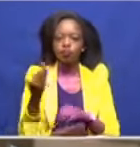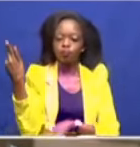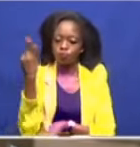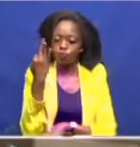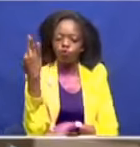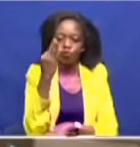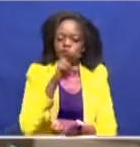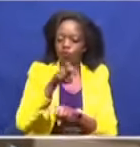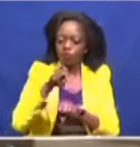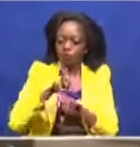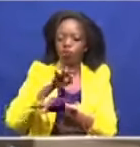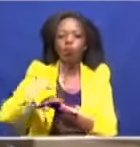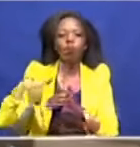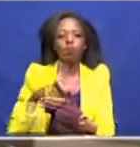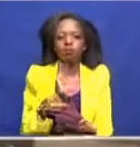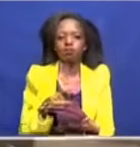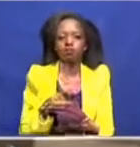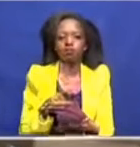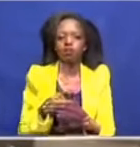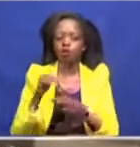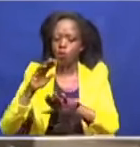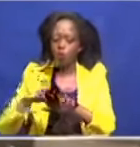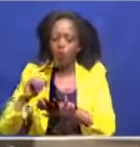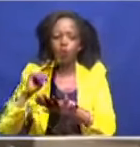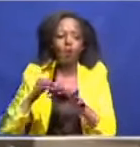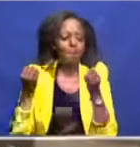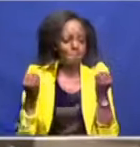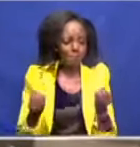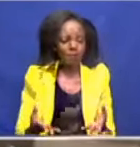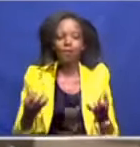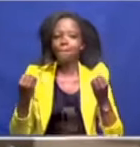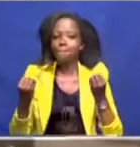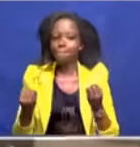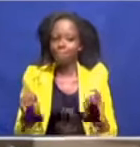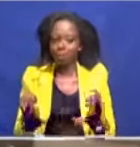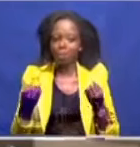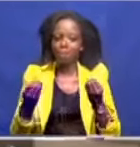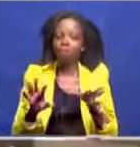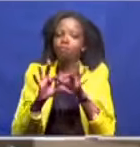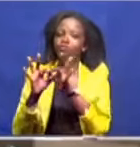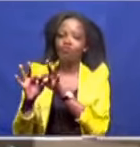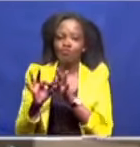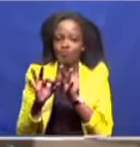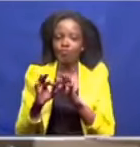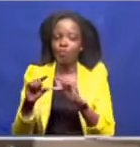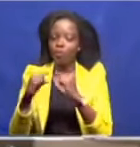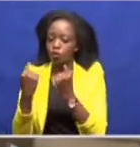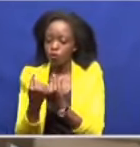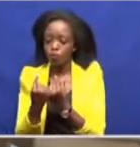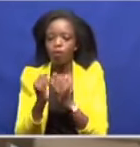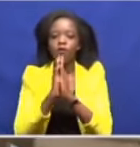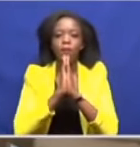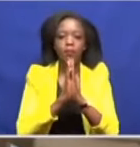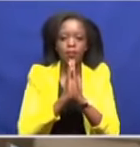ya mataifa yote. Waite wengi kati yetu kujiunga na kundi la